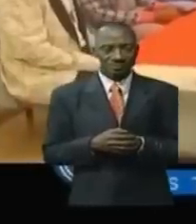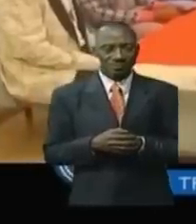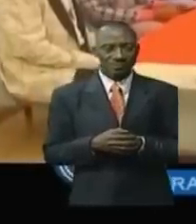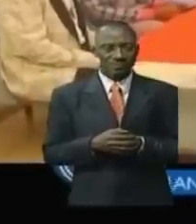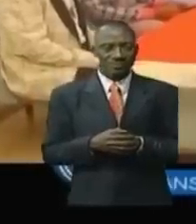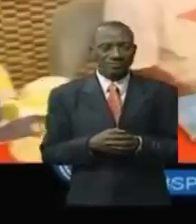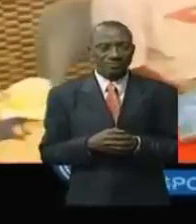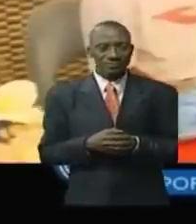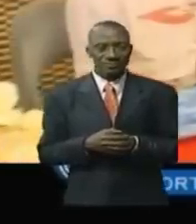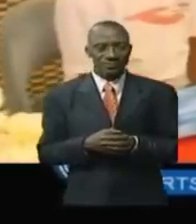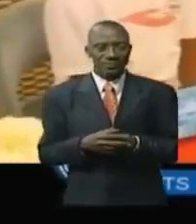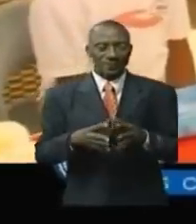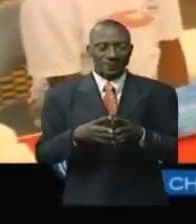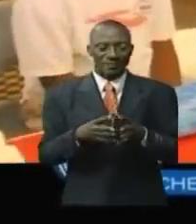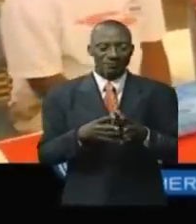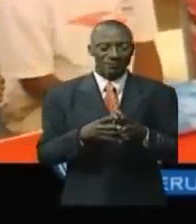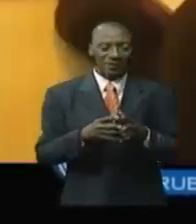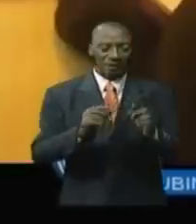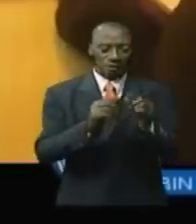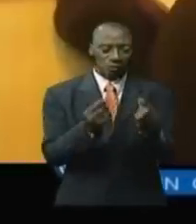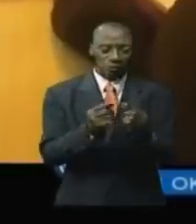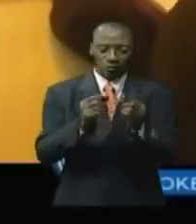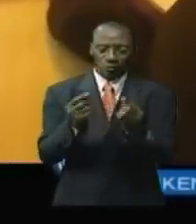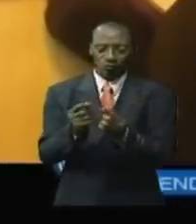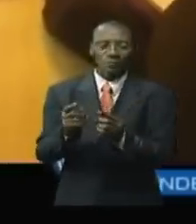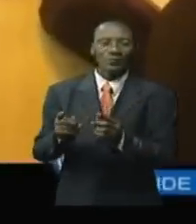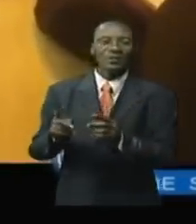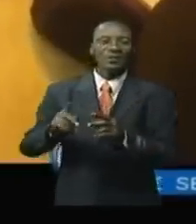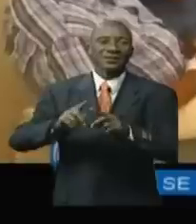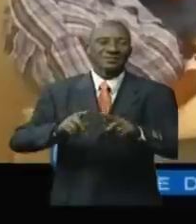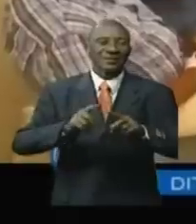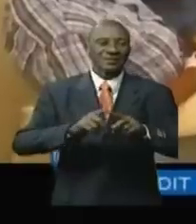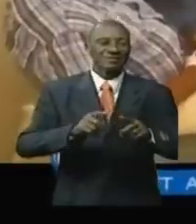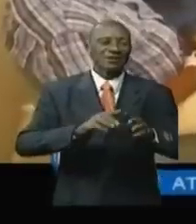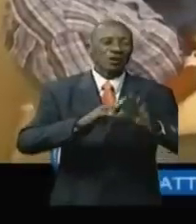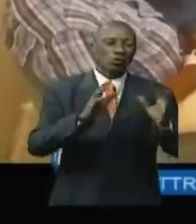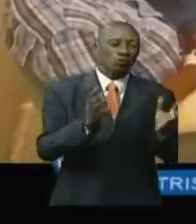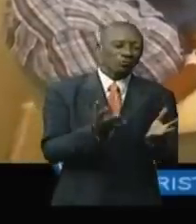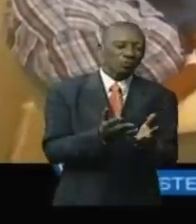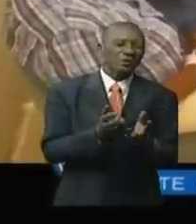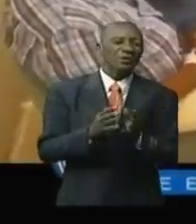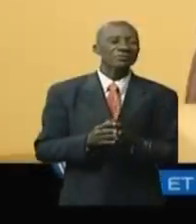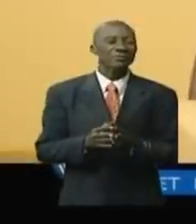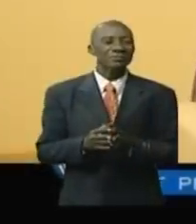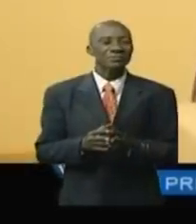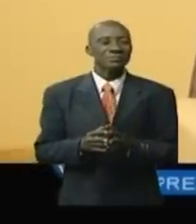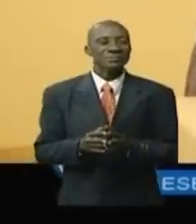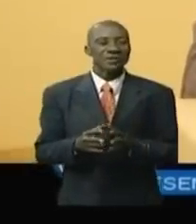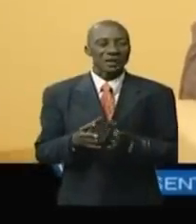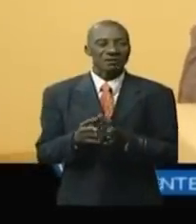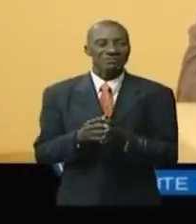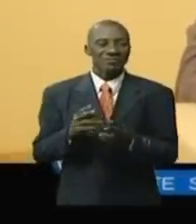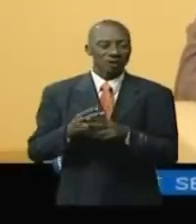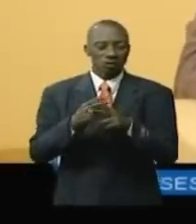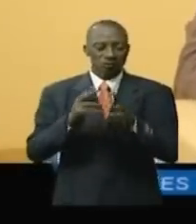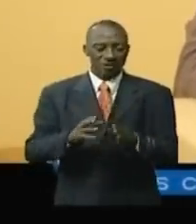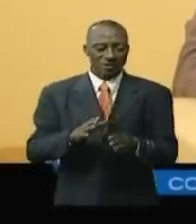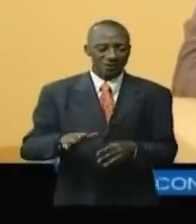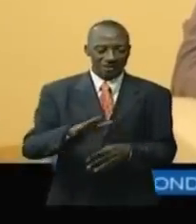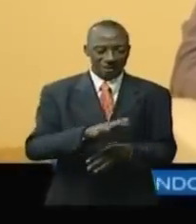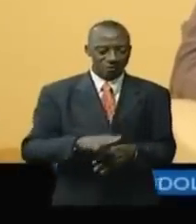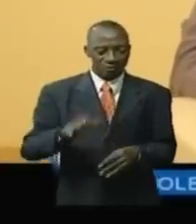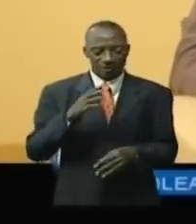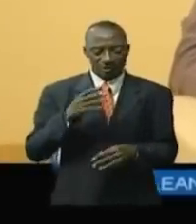les différentes structures socioculturelles, communautaires et politiques se poursuivent sans faille par les coordonnateurs nationaux des programmes de